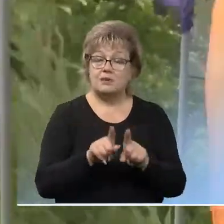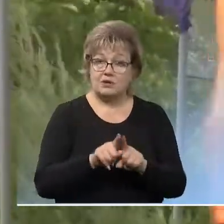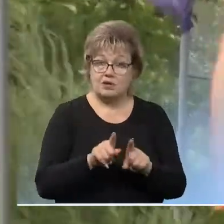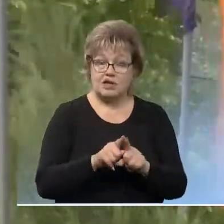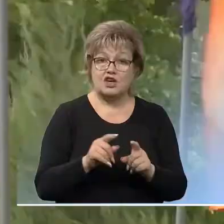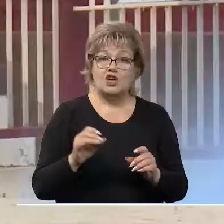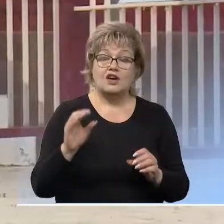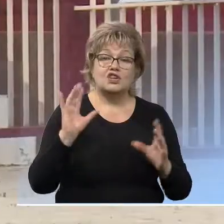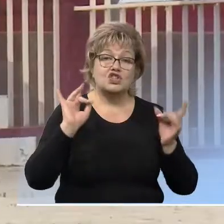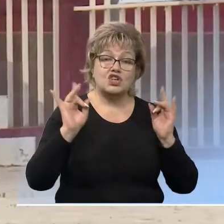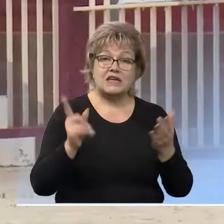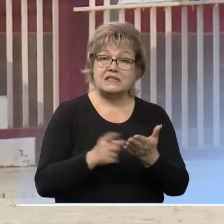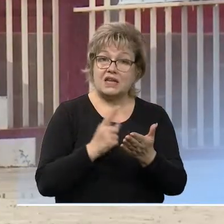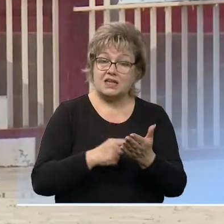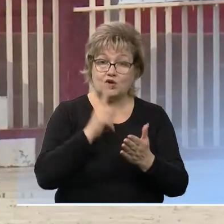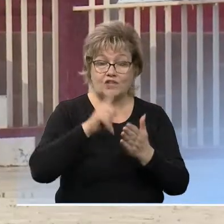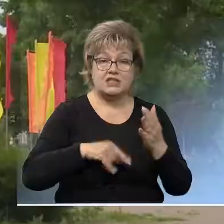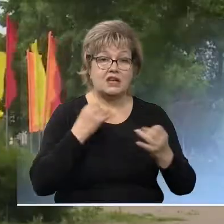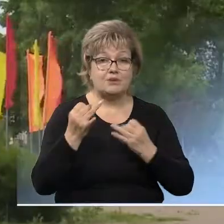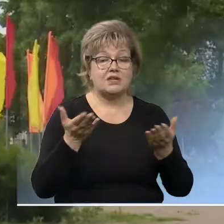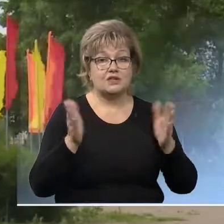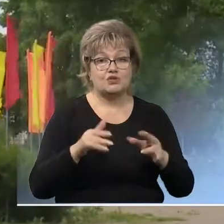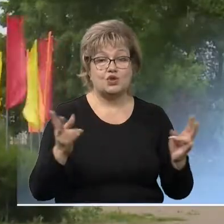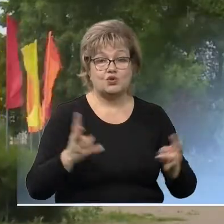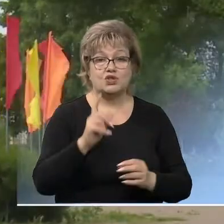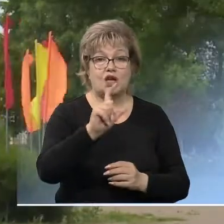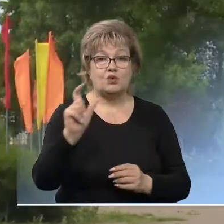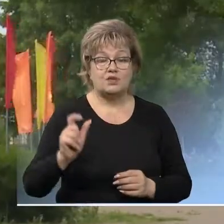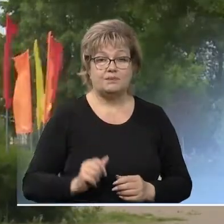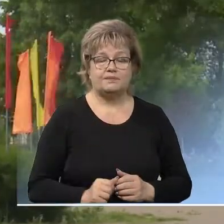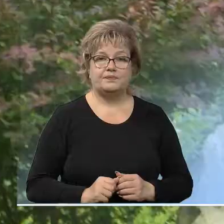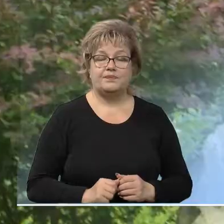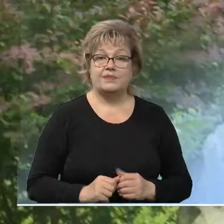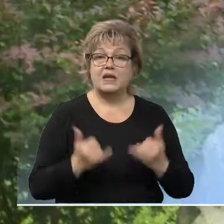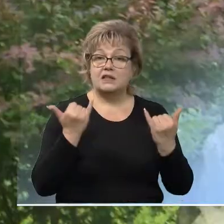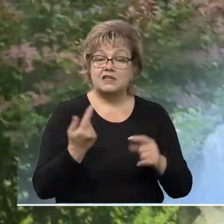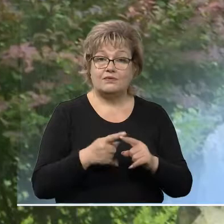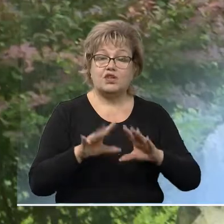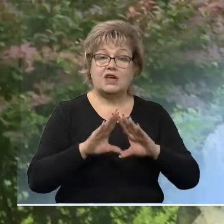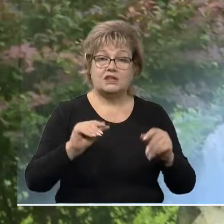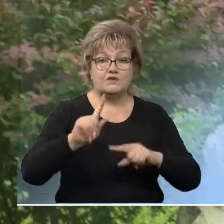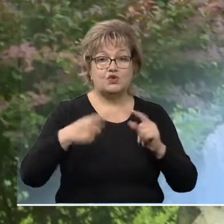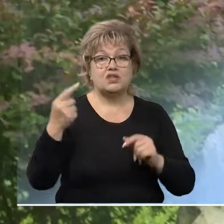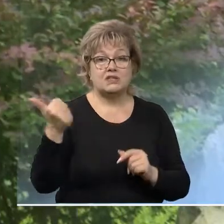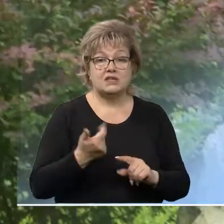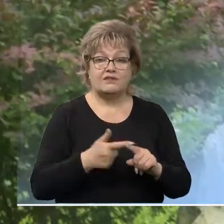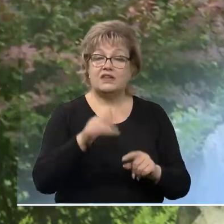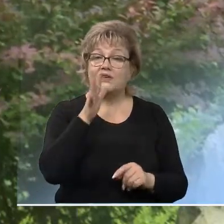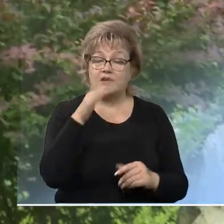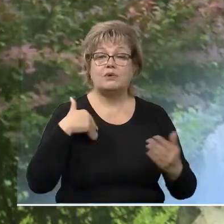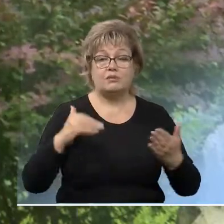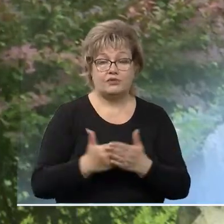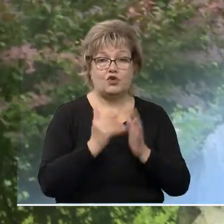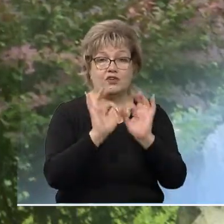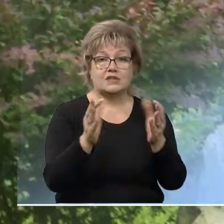тем не менее шелест страниц и доверительная беседа остаются нужными людям. На сегодня это все. Через неделю в это